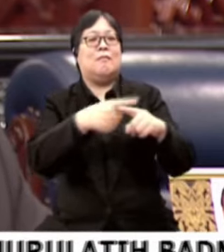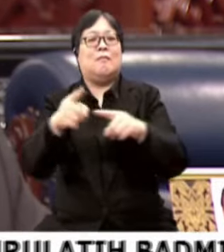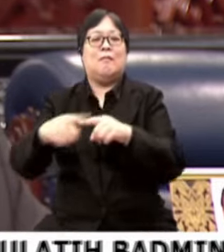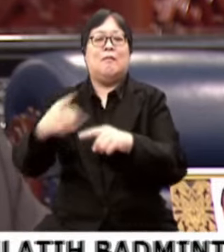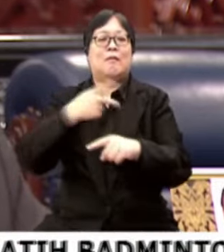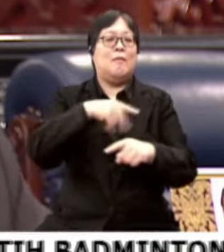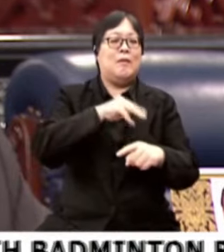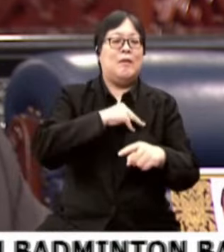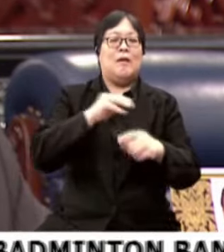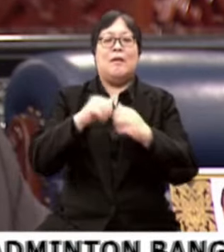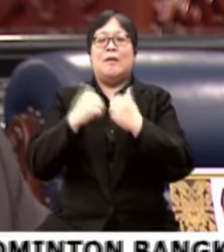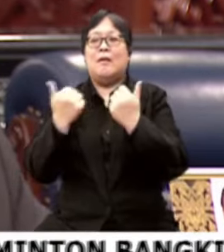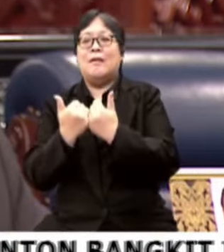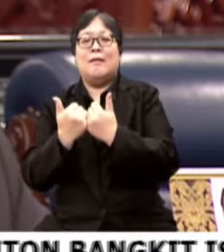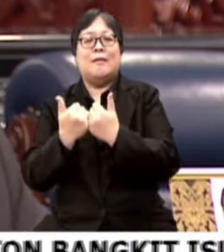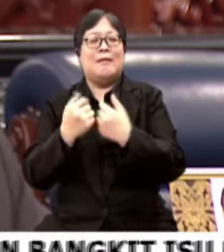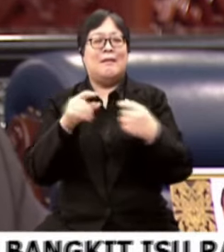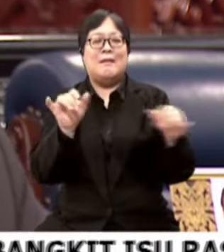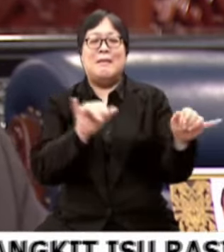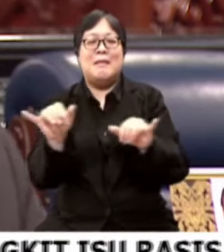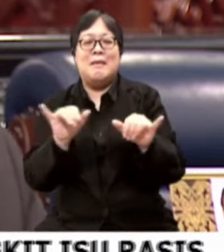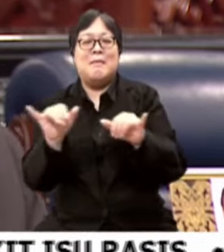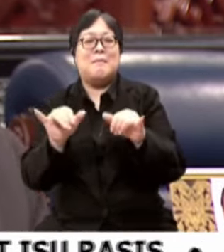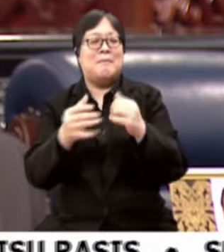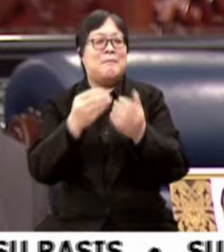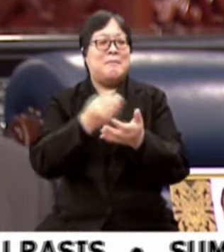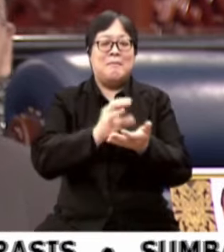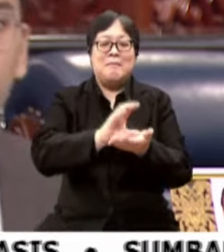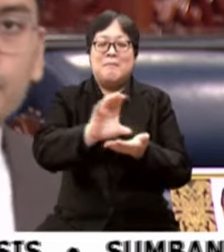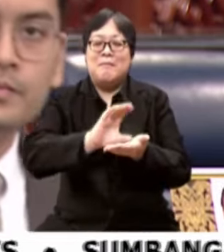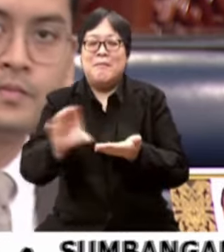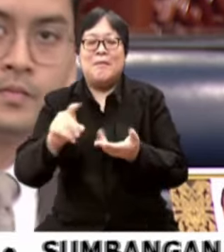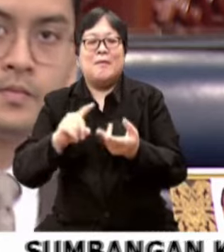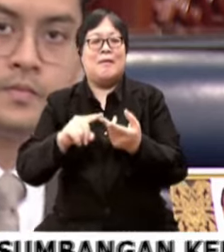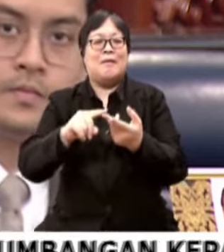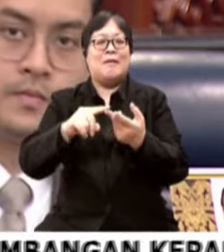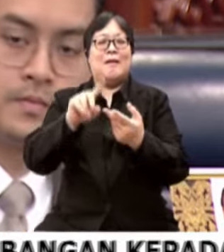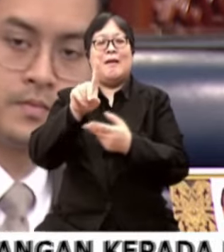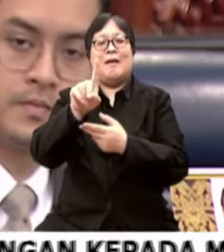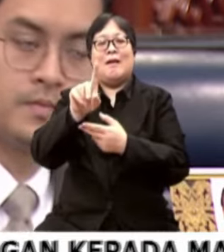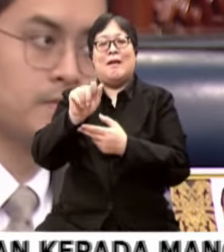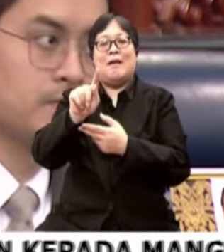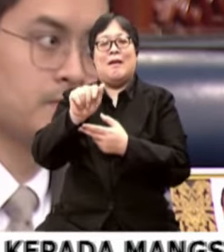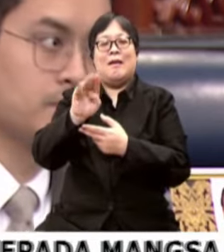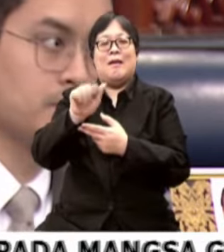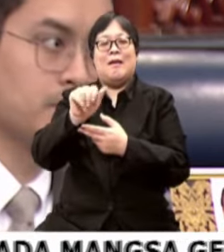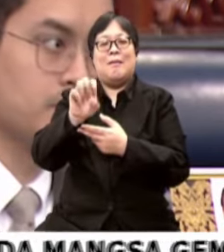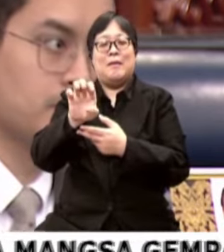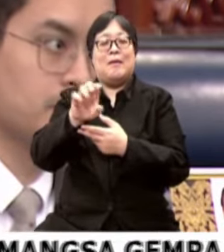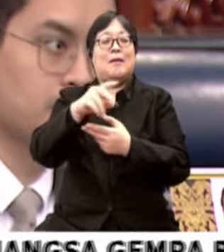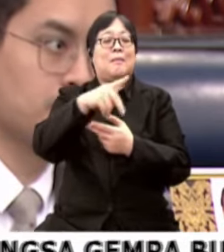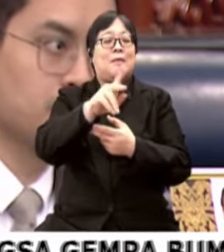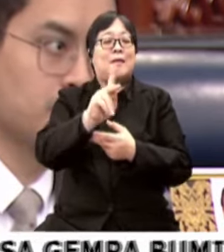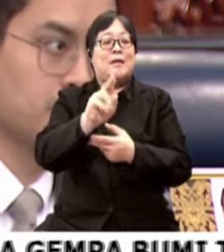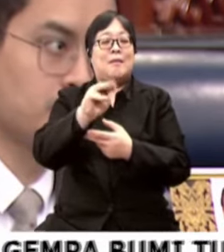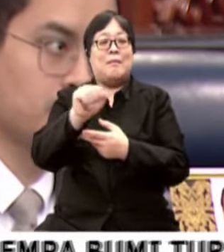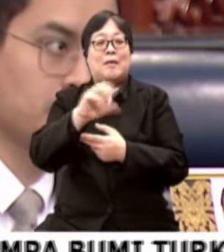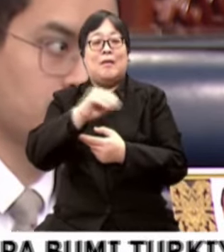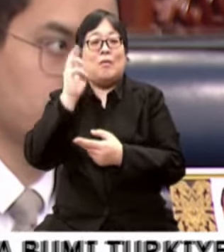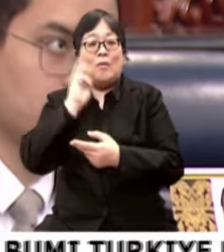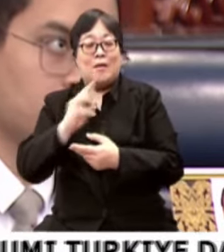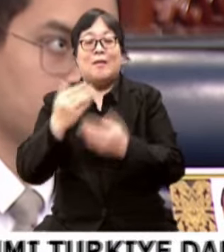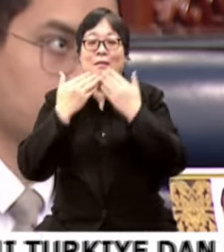kementerian dan agensi berkaitan peruntukan dana dan penggalan data berkaitan wanita dan PMS Mohon